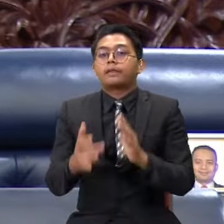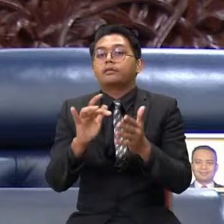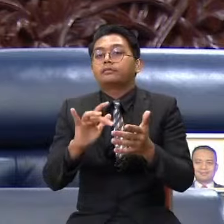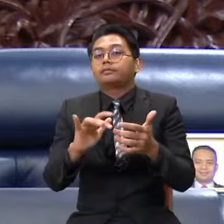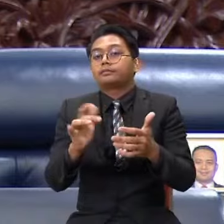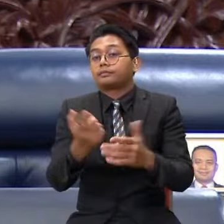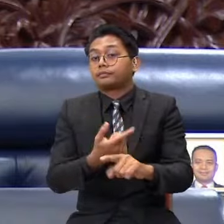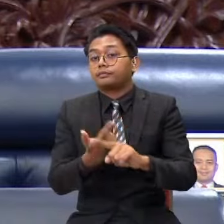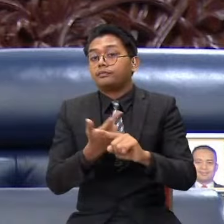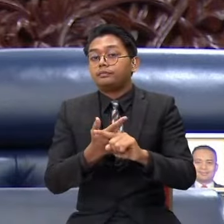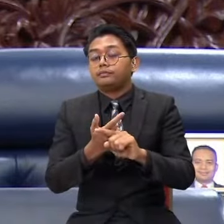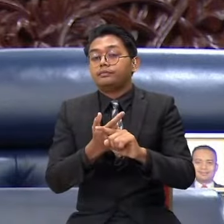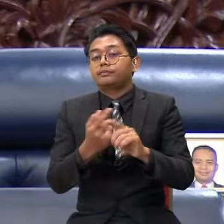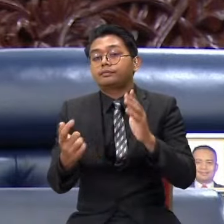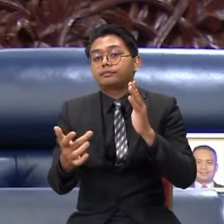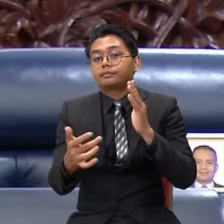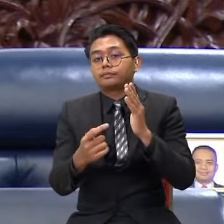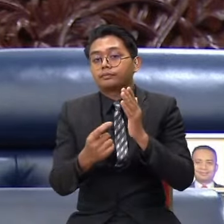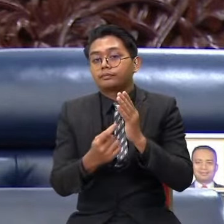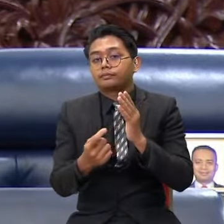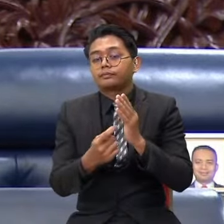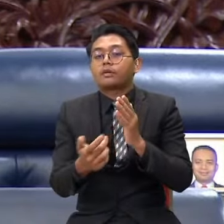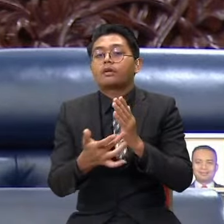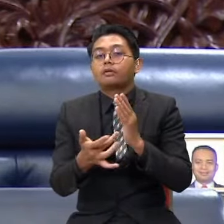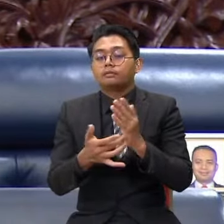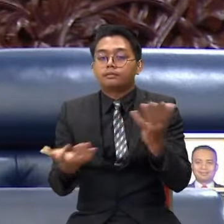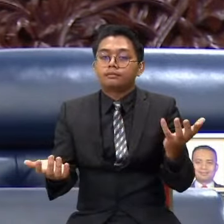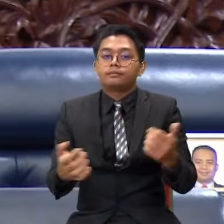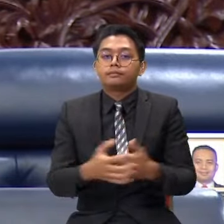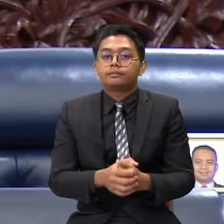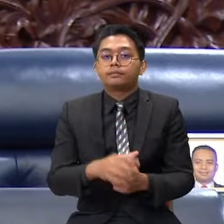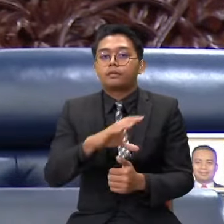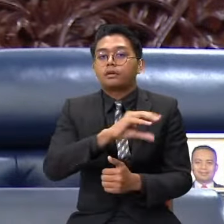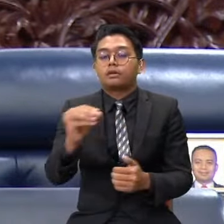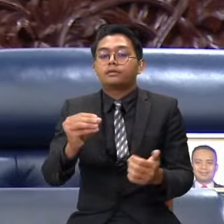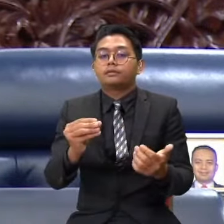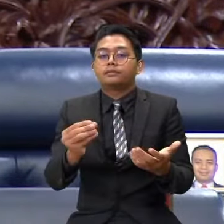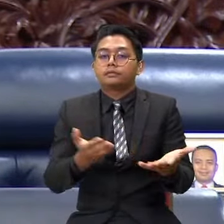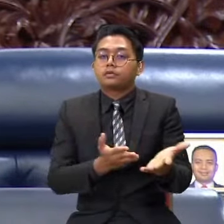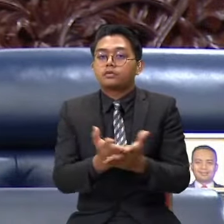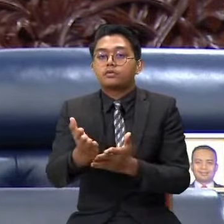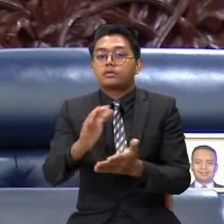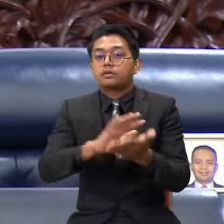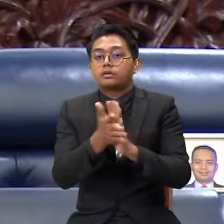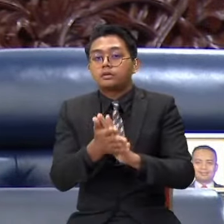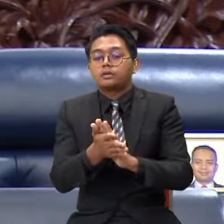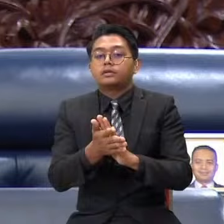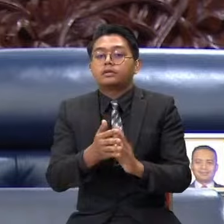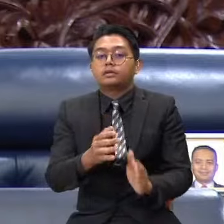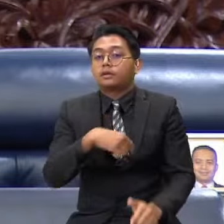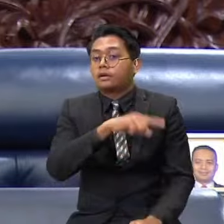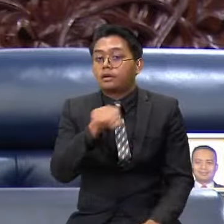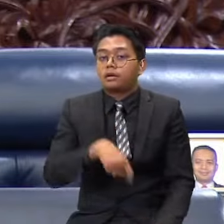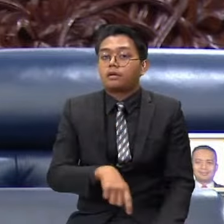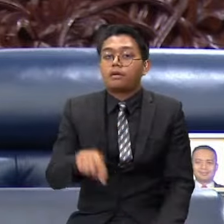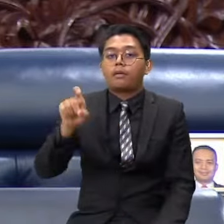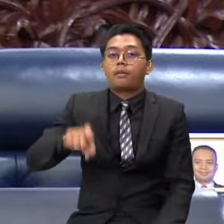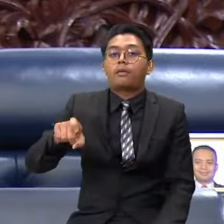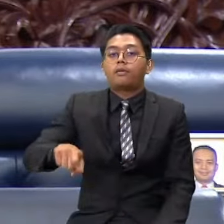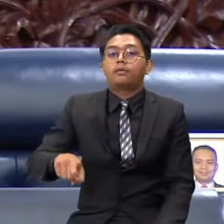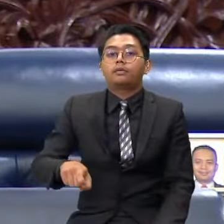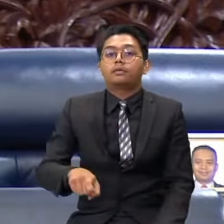membolehkan pelajar terus mempelajari teknik-teknik dan ilmu secara Hands on oleh itu kita perlu